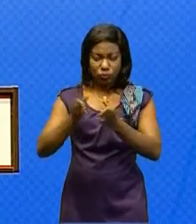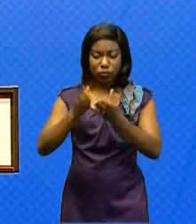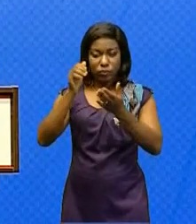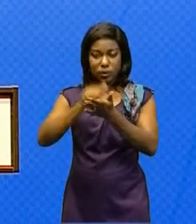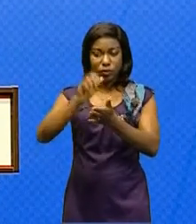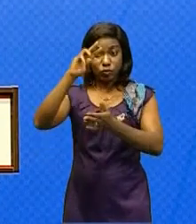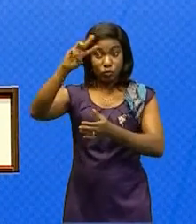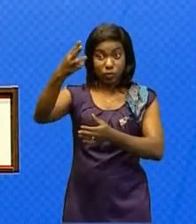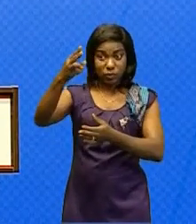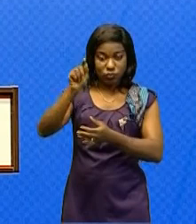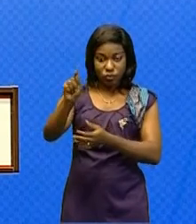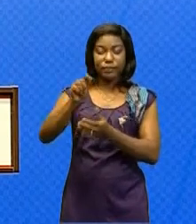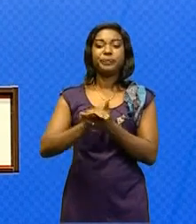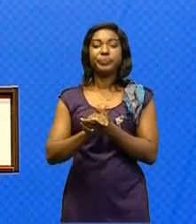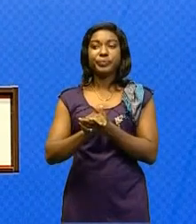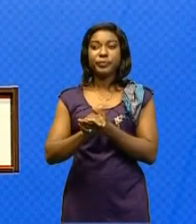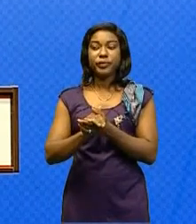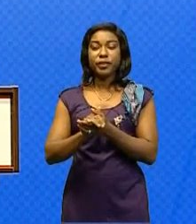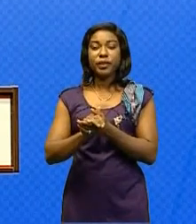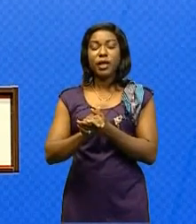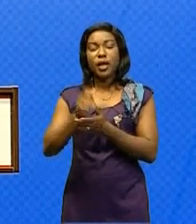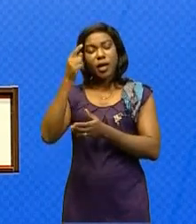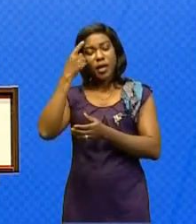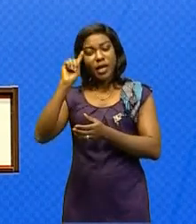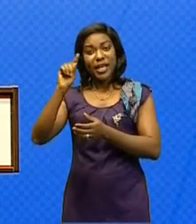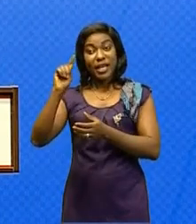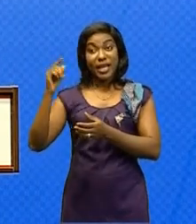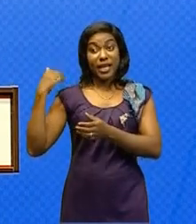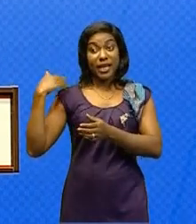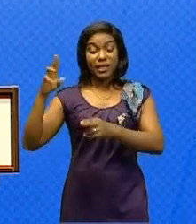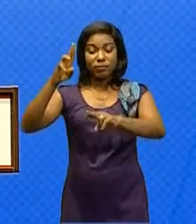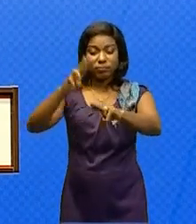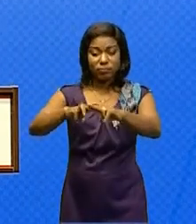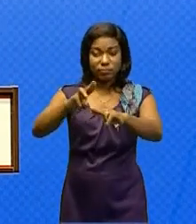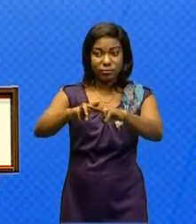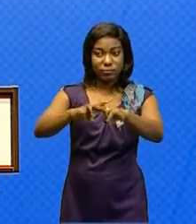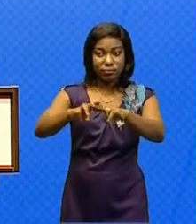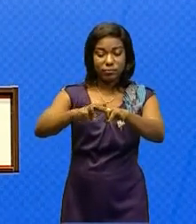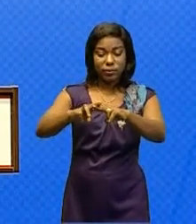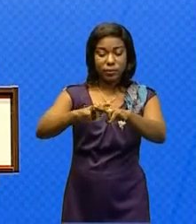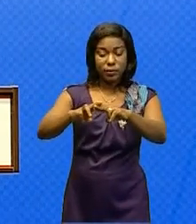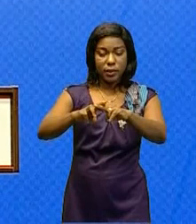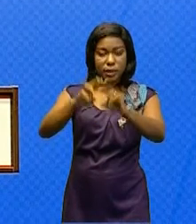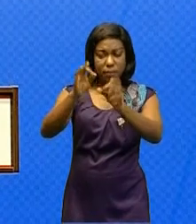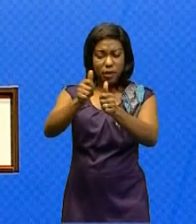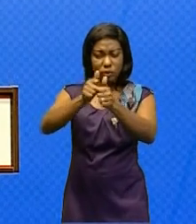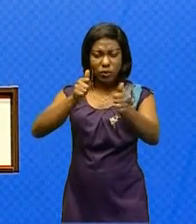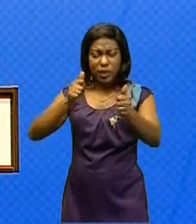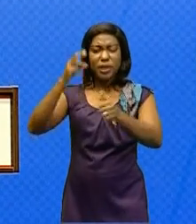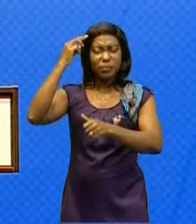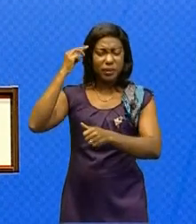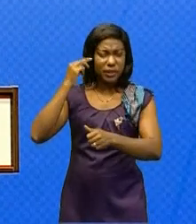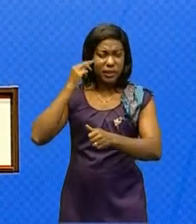3. De l'appropriation de l'état de siège. Loin de ne concerner que le ministère